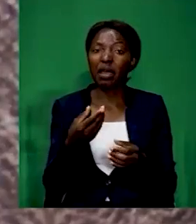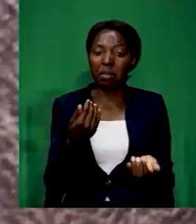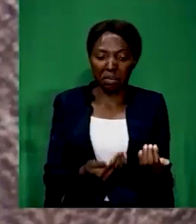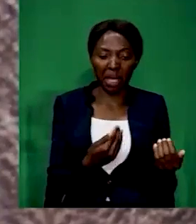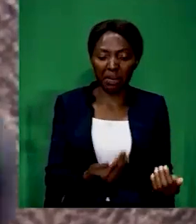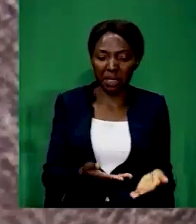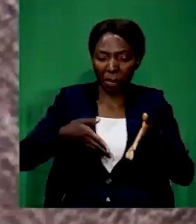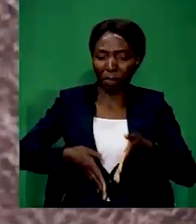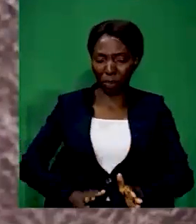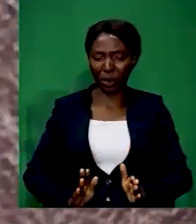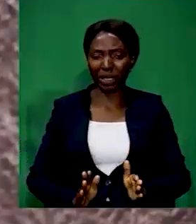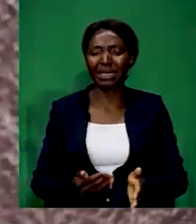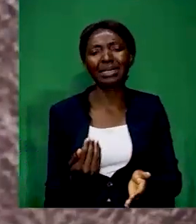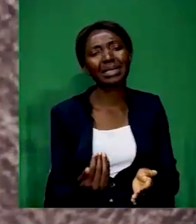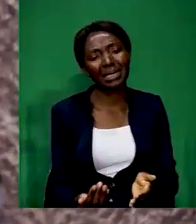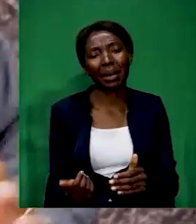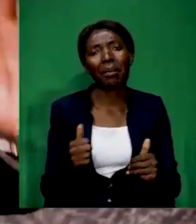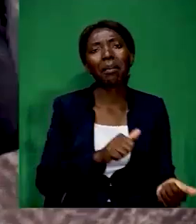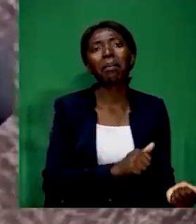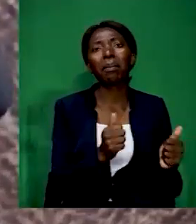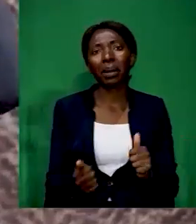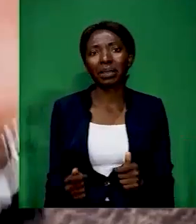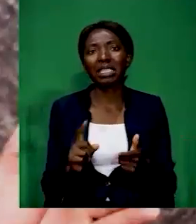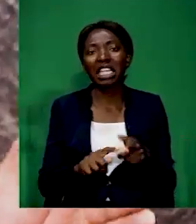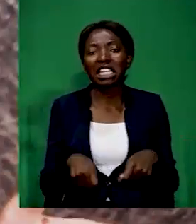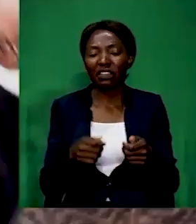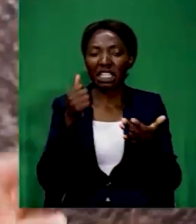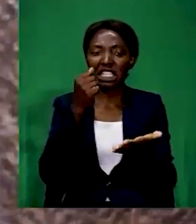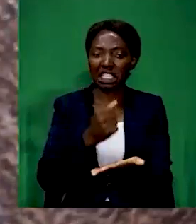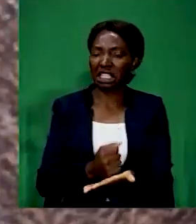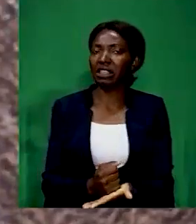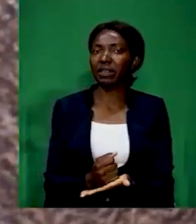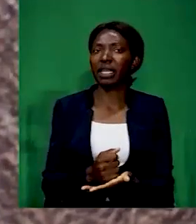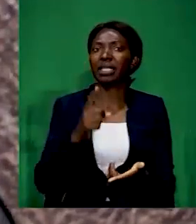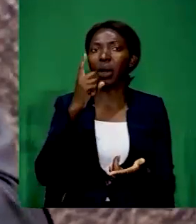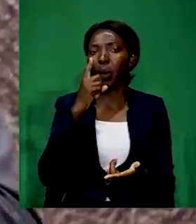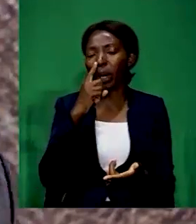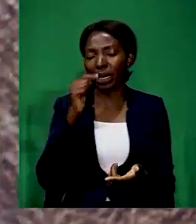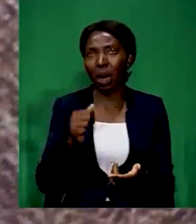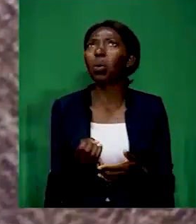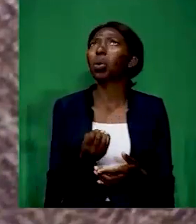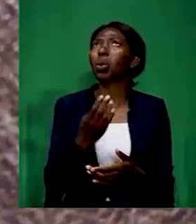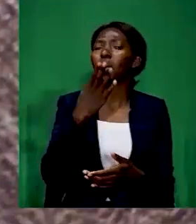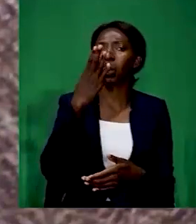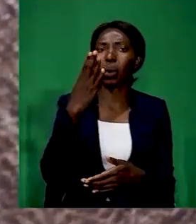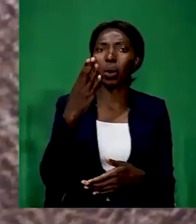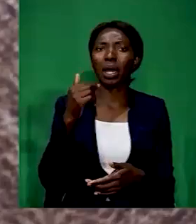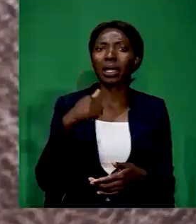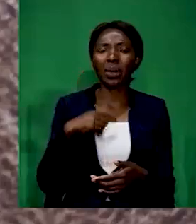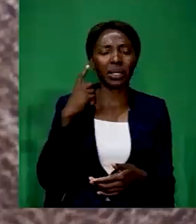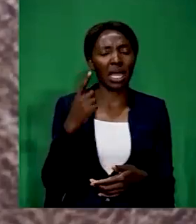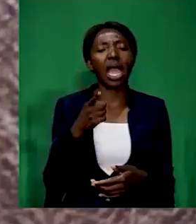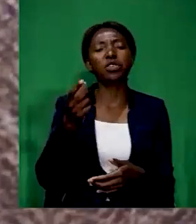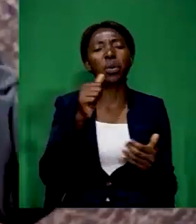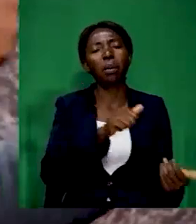vachangobuda mudumbu ramai vakatopiwa zvitupa munhu anozototi ati samu ozoita